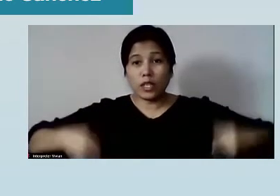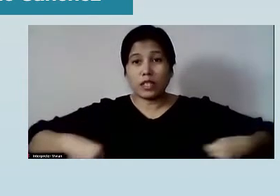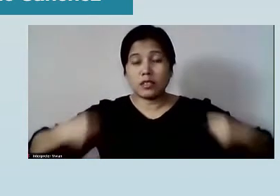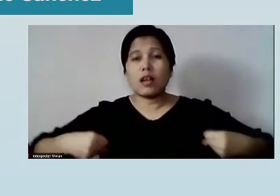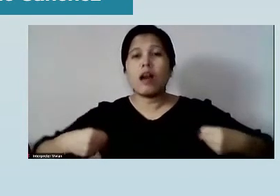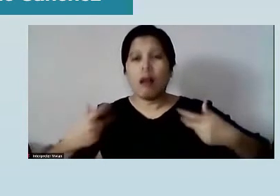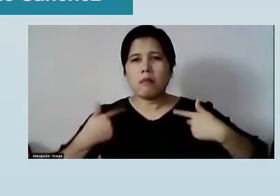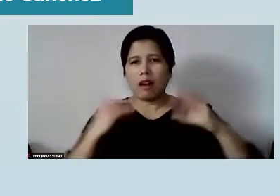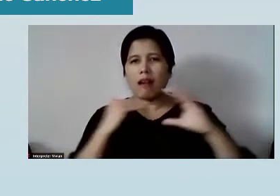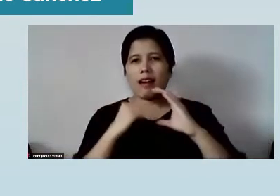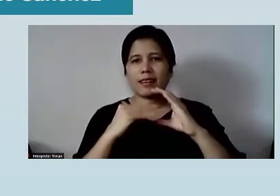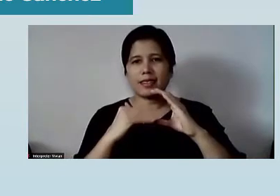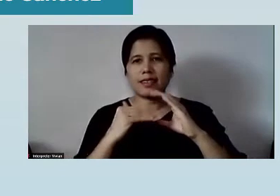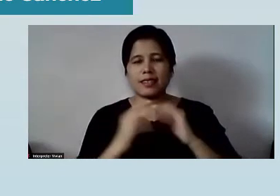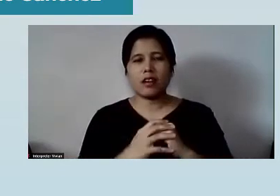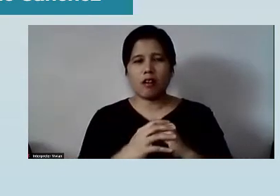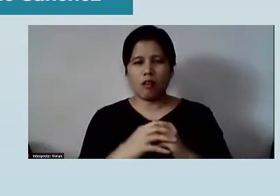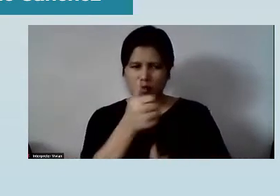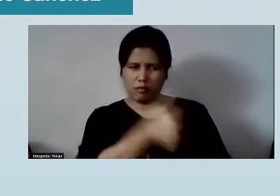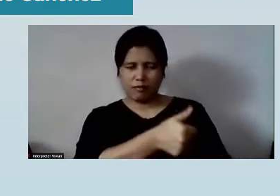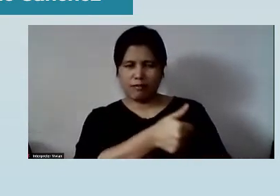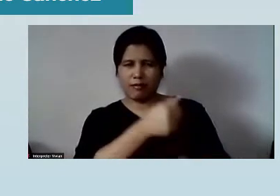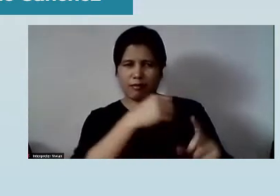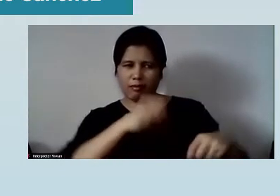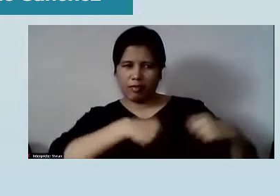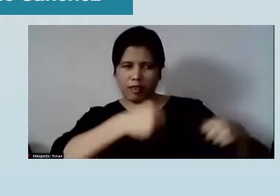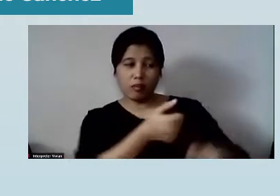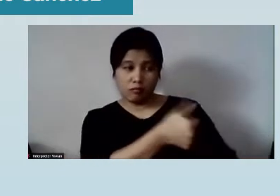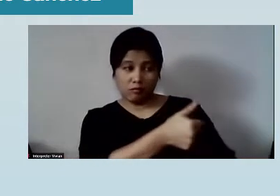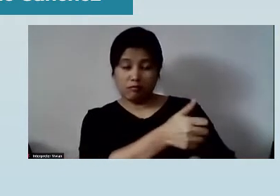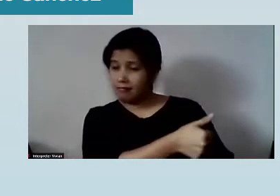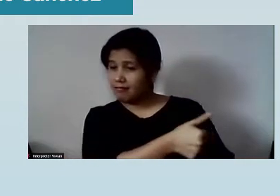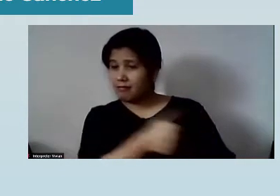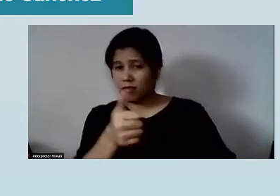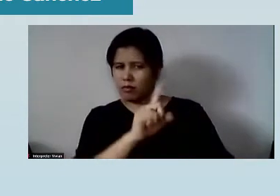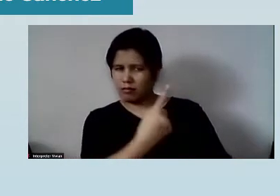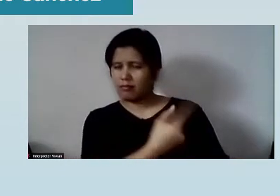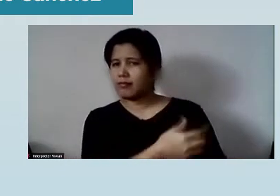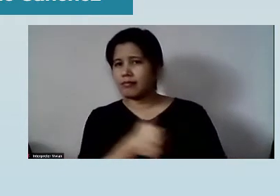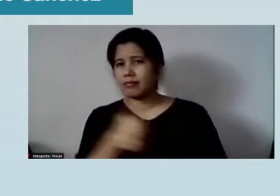access to go on their own, no? Kung, lalo na pag wala silang mga